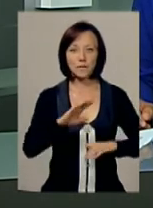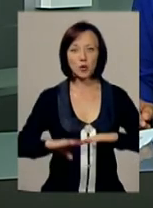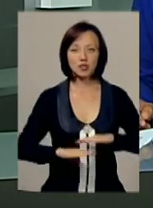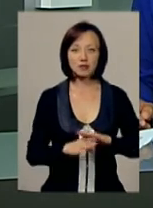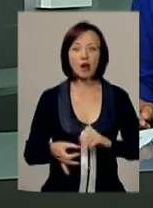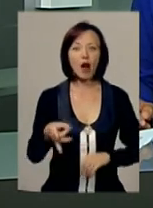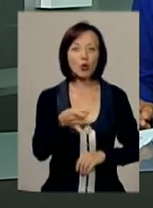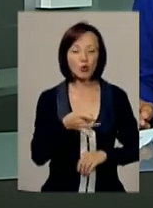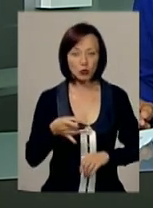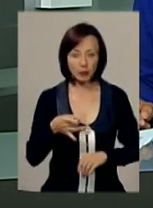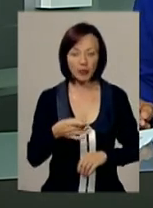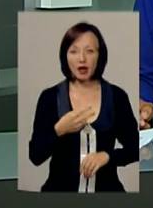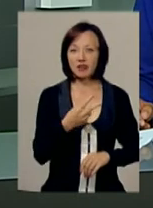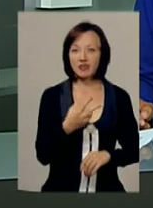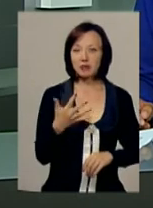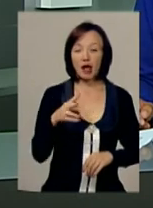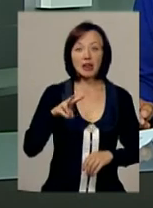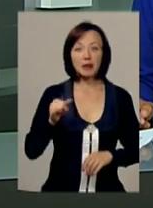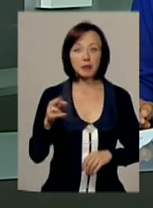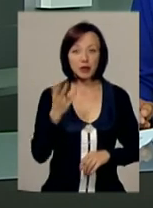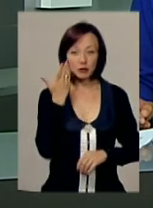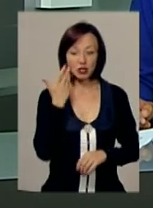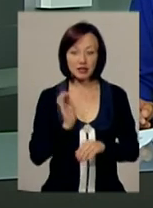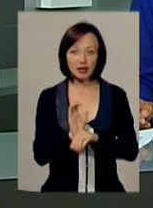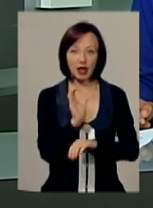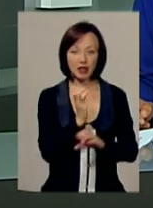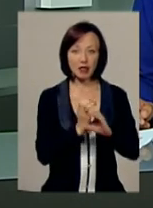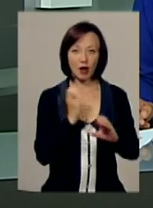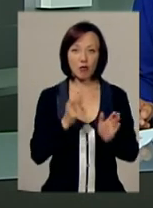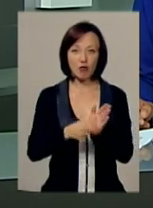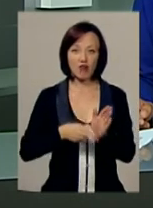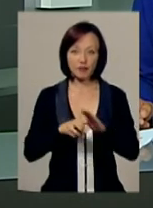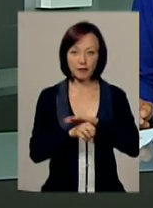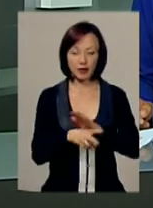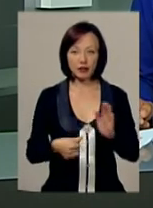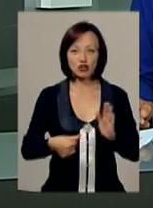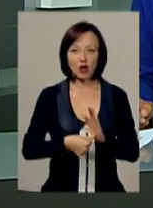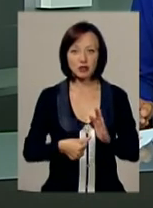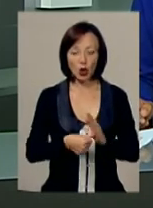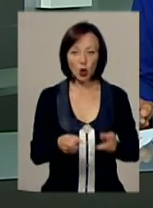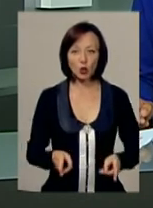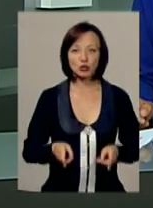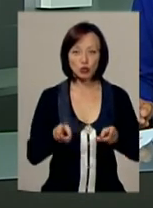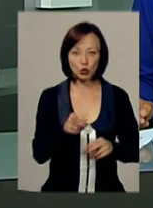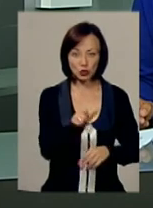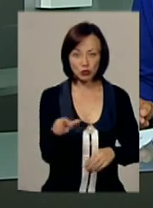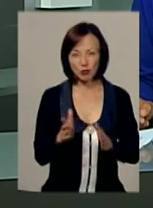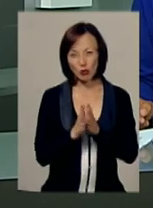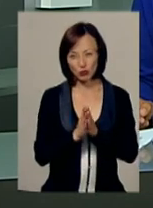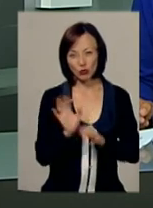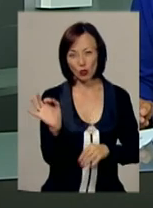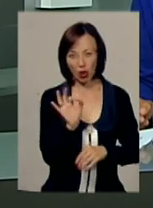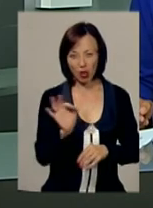Денис Нечипорук. Нагадаю, 25 липня під час етапування з потягу втекло 6 злочинців. Засуджені попросилися в